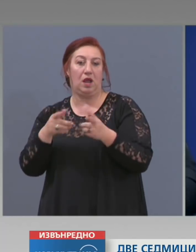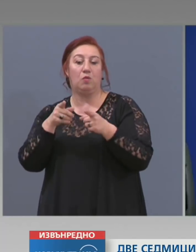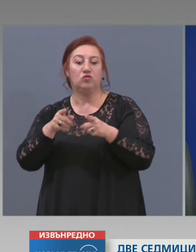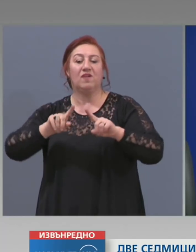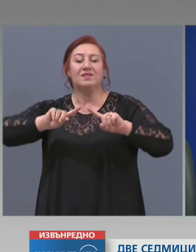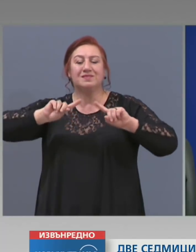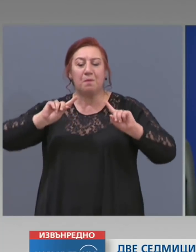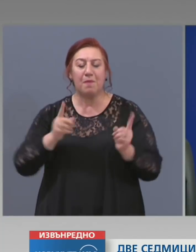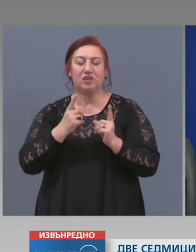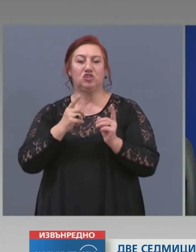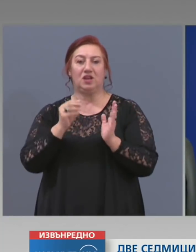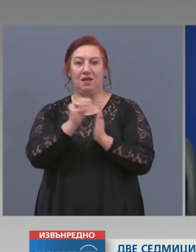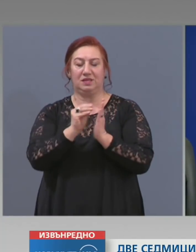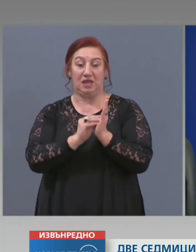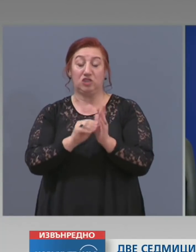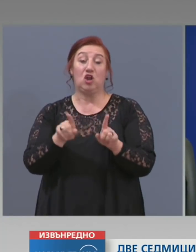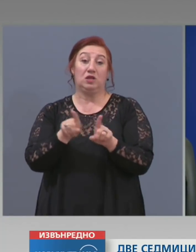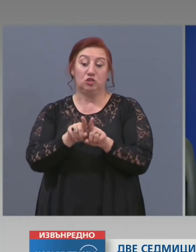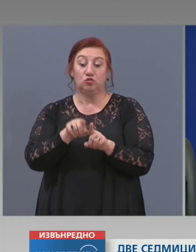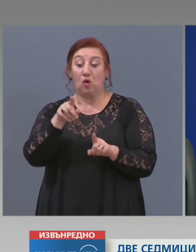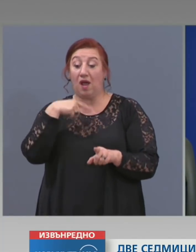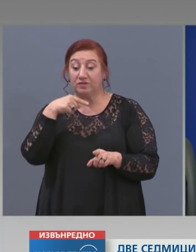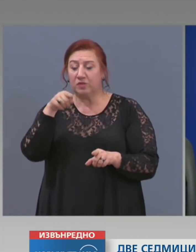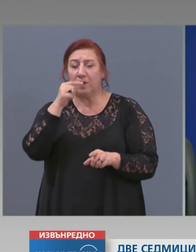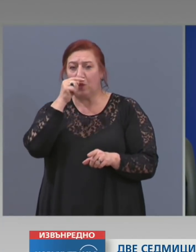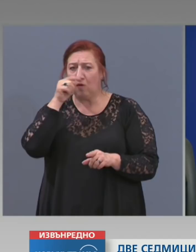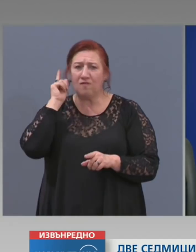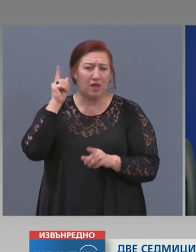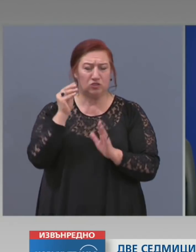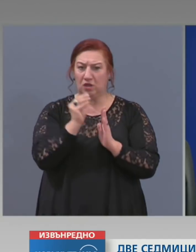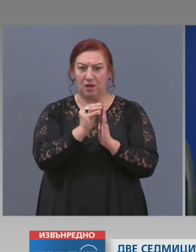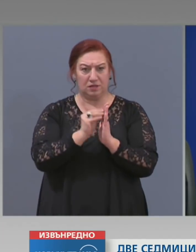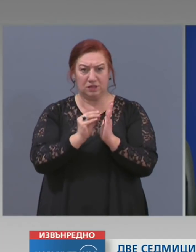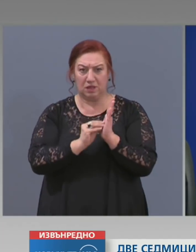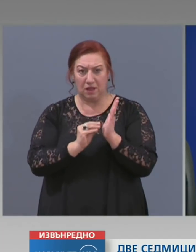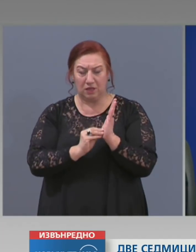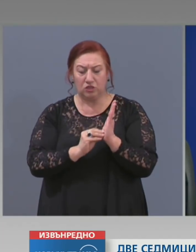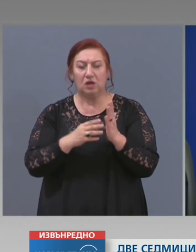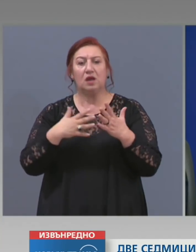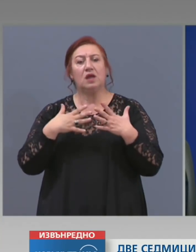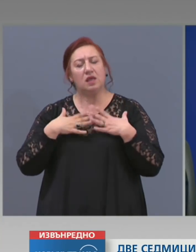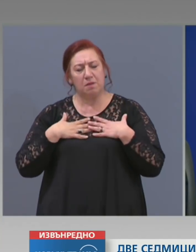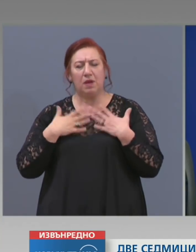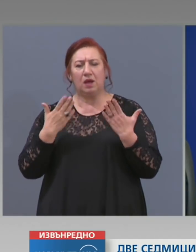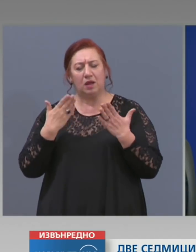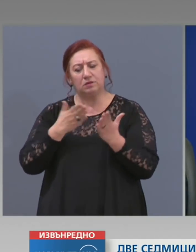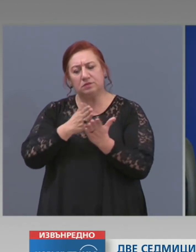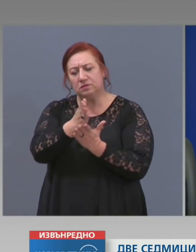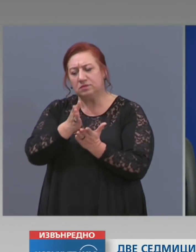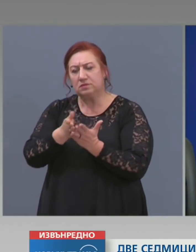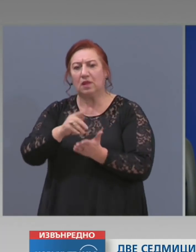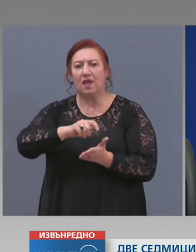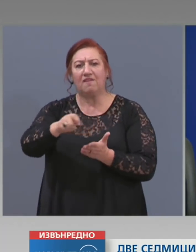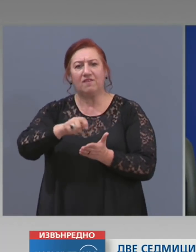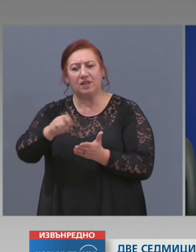на тази задача и важността на тази задача. Има допускания, които могат да бъдат